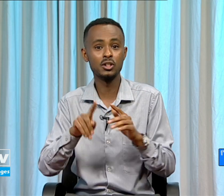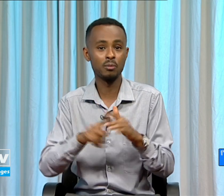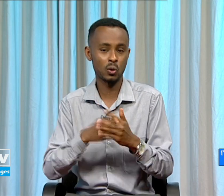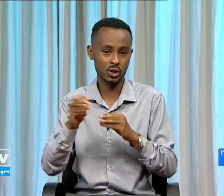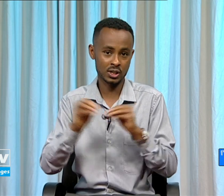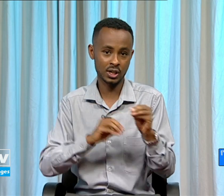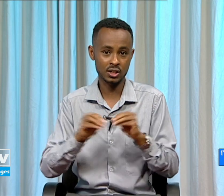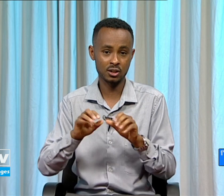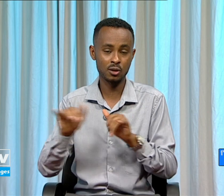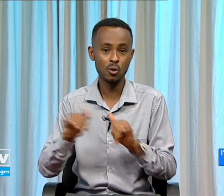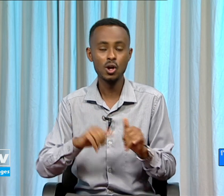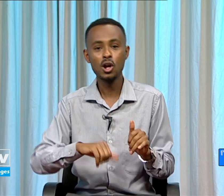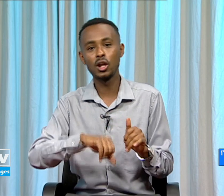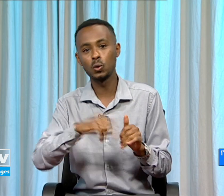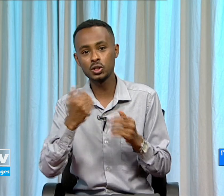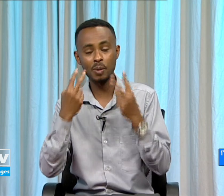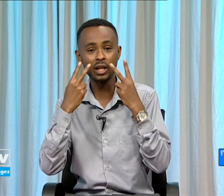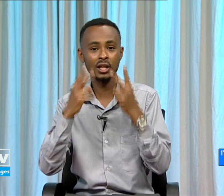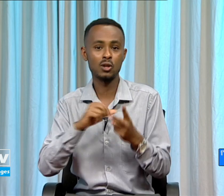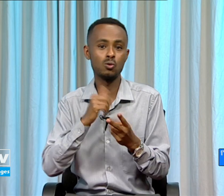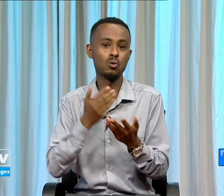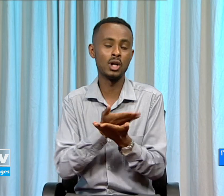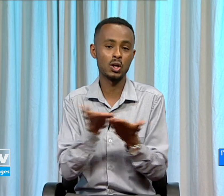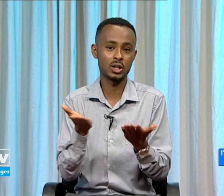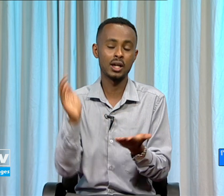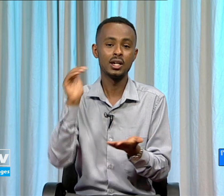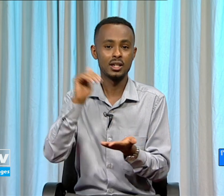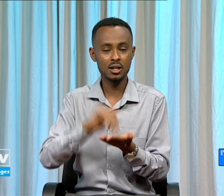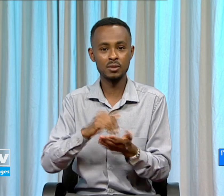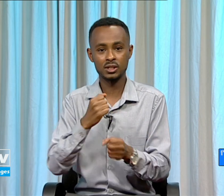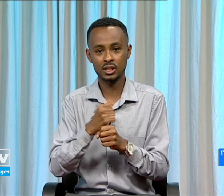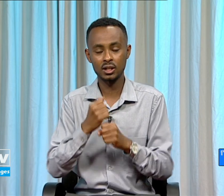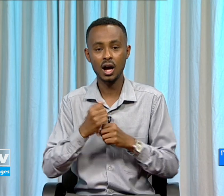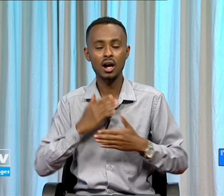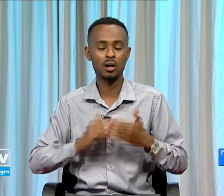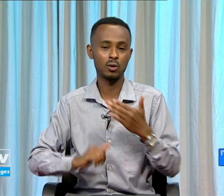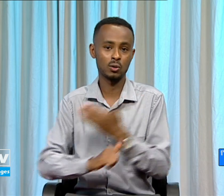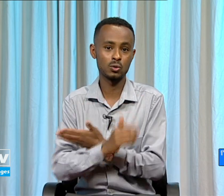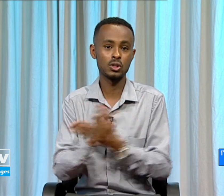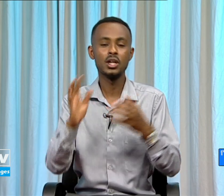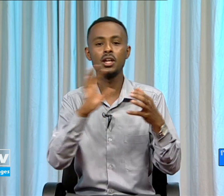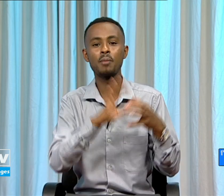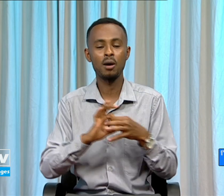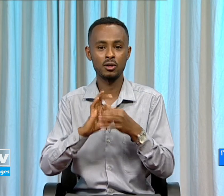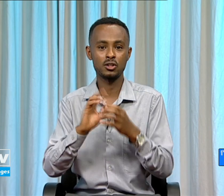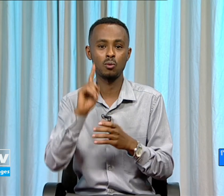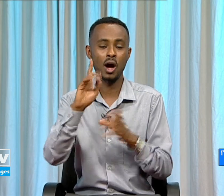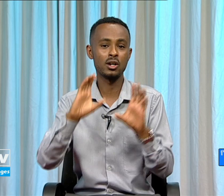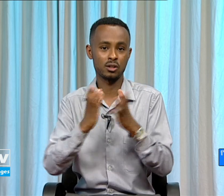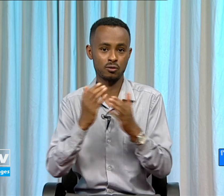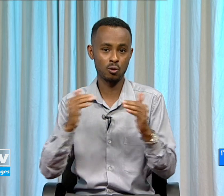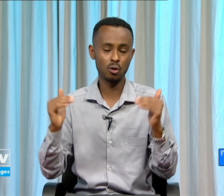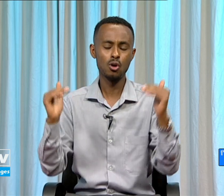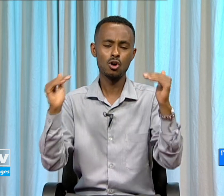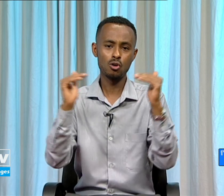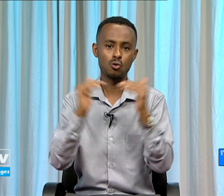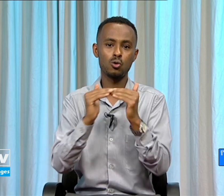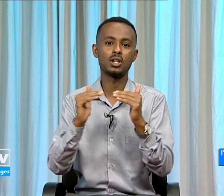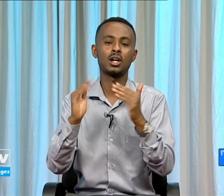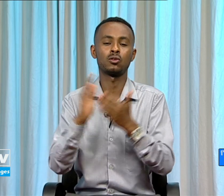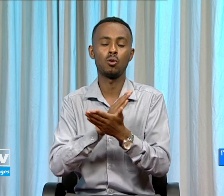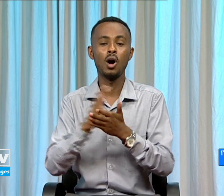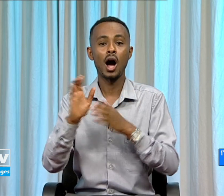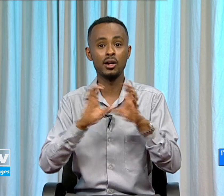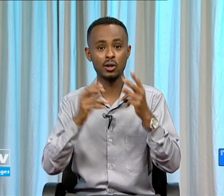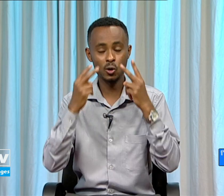ዘርፉ የተጀመረው እንቅስቃሴ ደግሞ ሌሎች ባልታዩ ጉዳዮች ላይ ደግመን ሰርተን አካል ጉዳተኞች የማህበረሰቡ አንድ ክፍል ሆነው